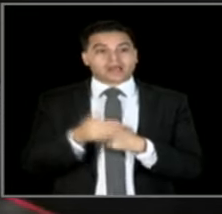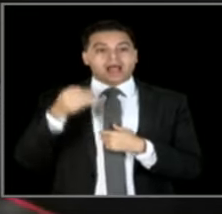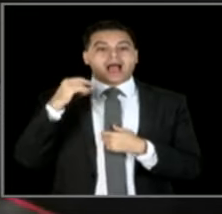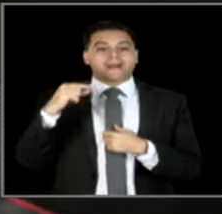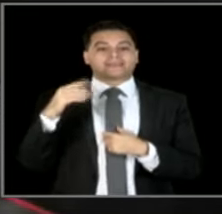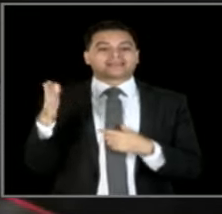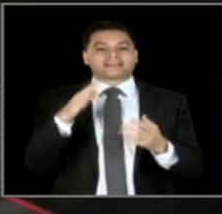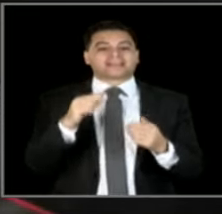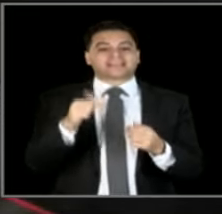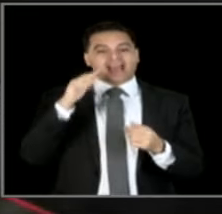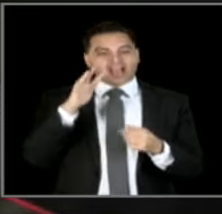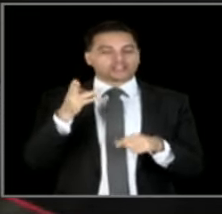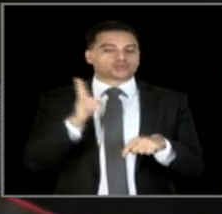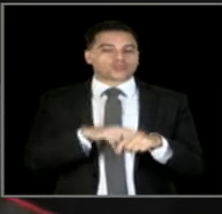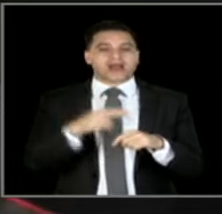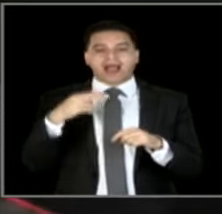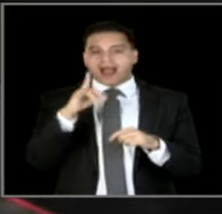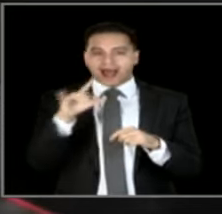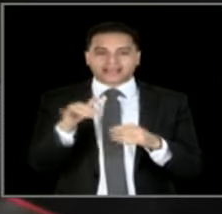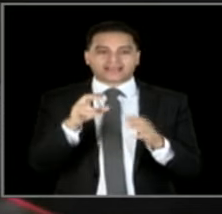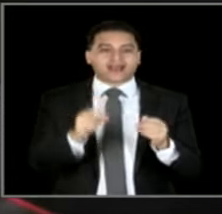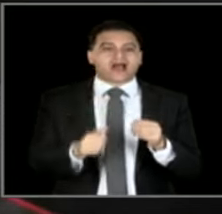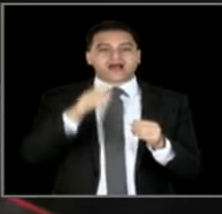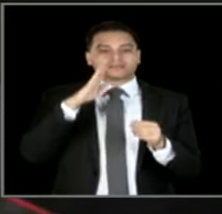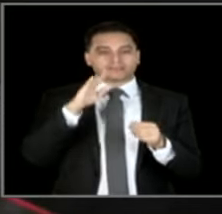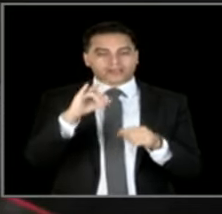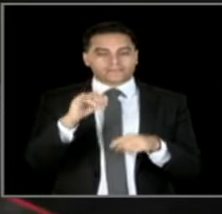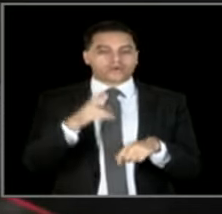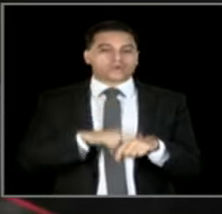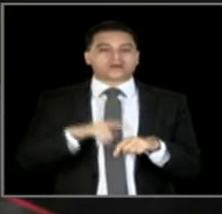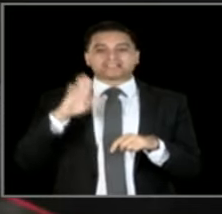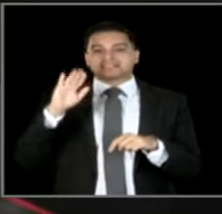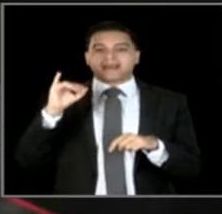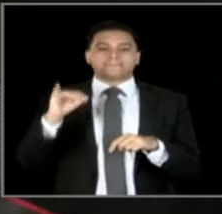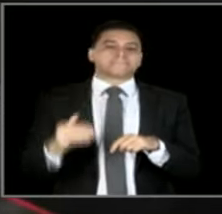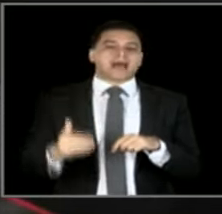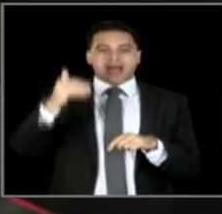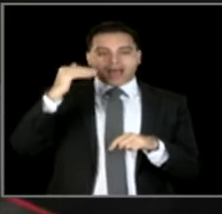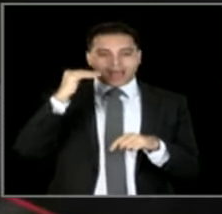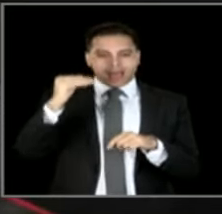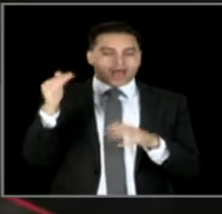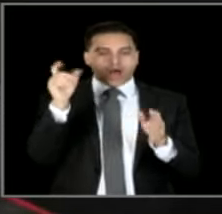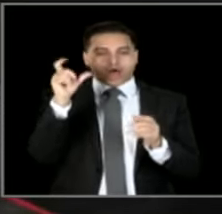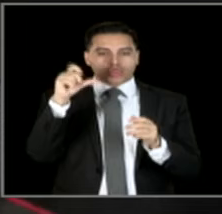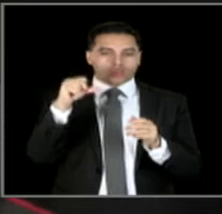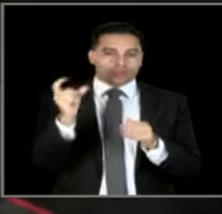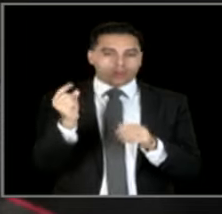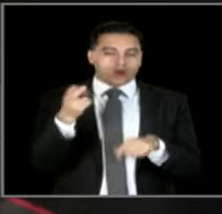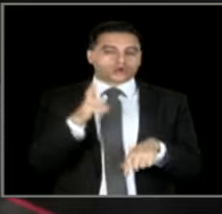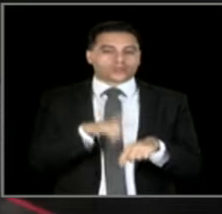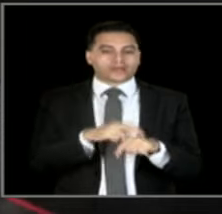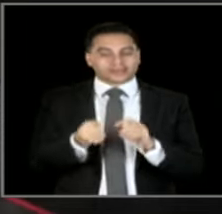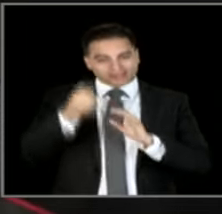أحمد داش، علي قاسم، سماح أنور، ريهام عبد الغفور. تأليف مصطفى